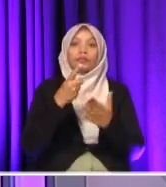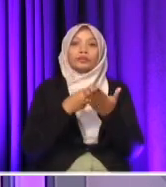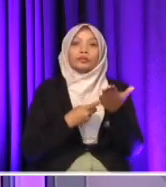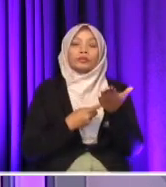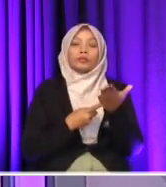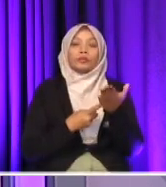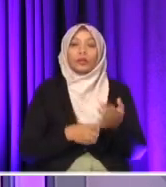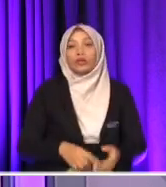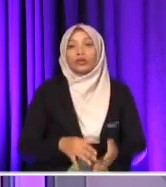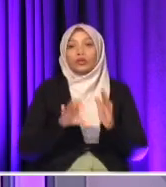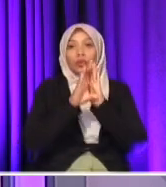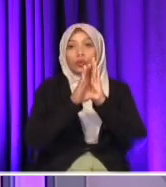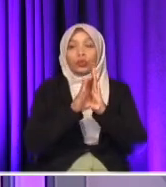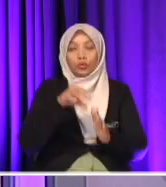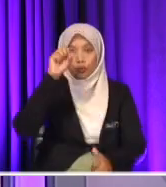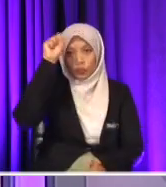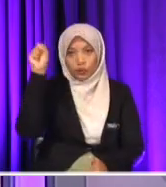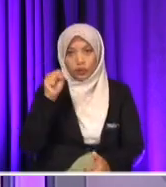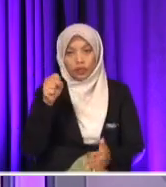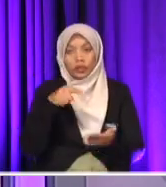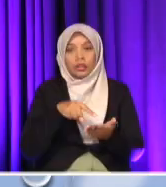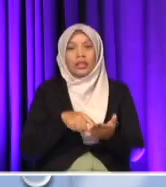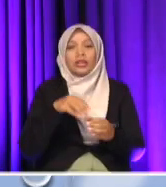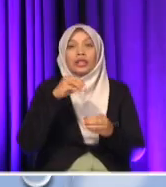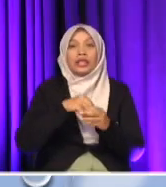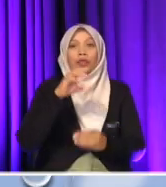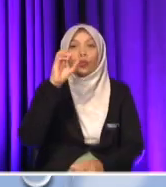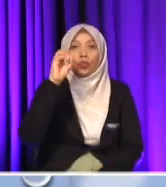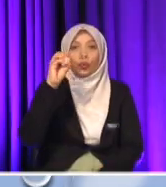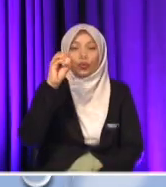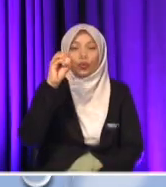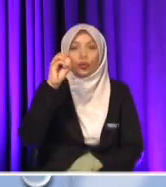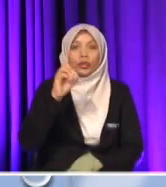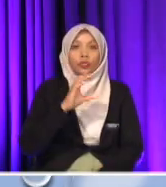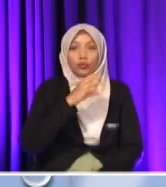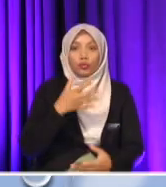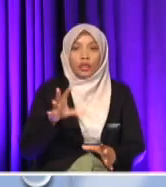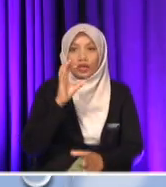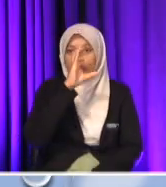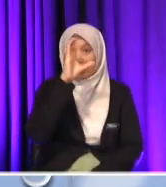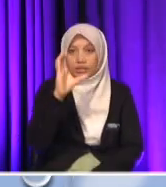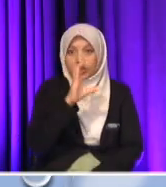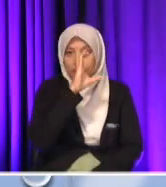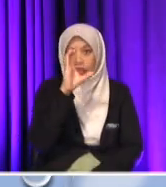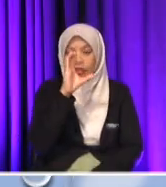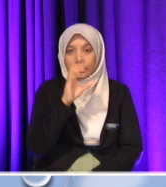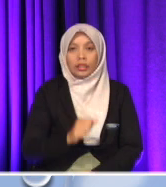contoh soalan ni, dia bagi nilai ni dalam ohm, unit dia ohm, bermaksud dia dah cari dah nilai